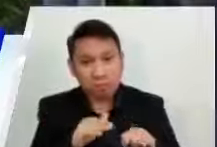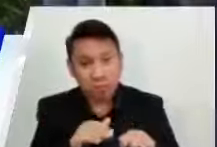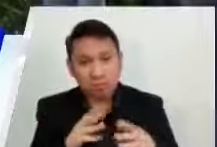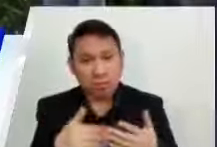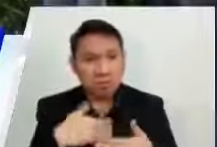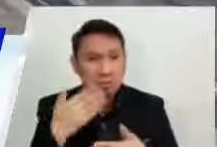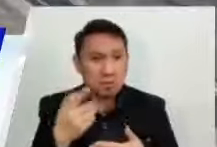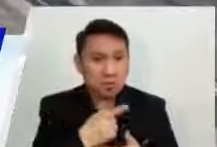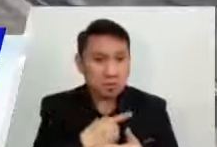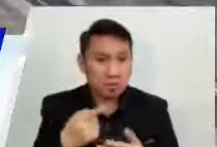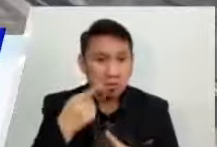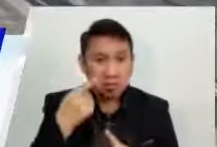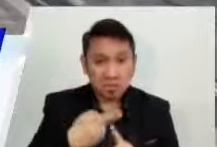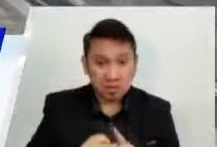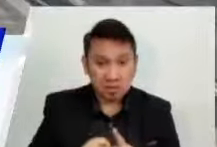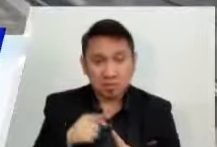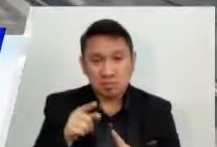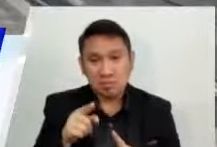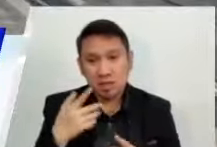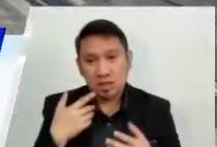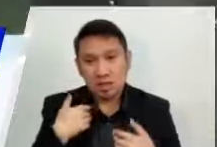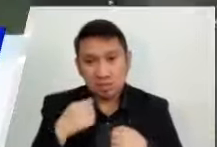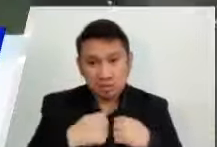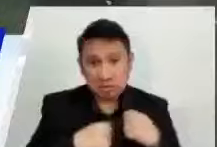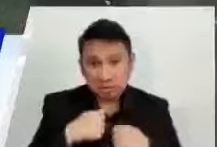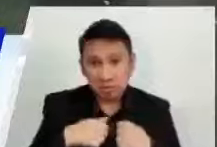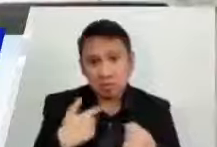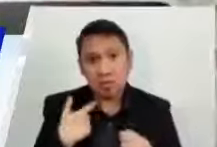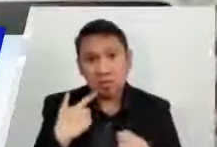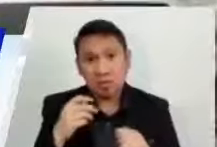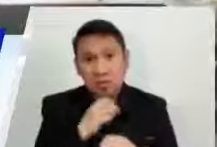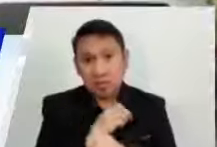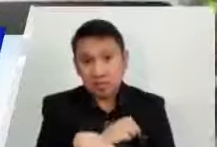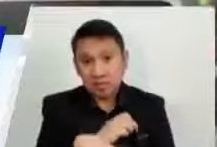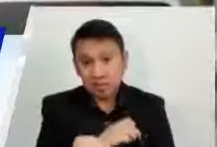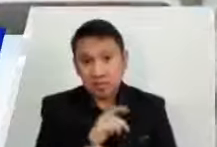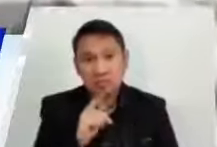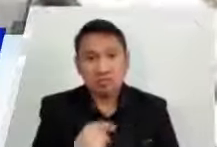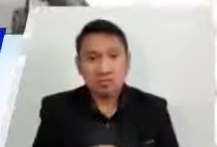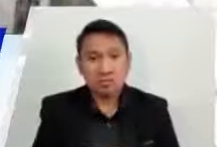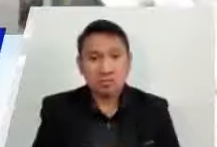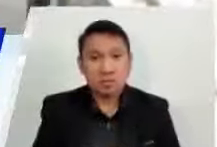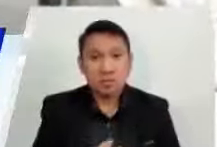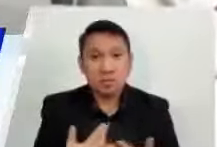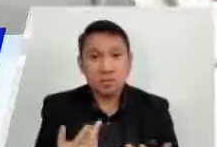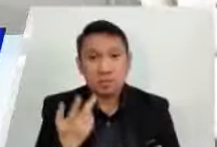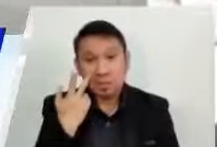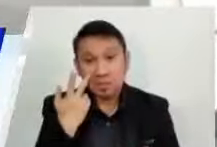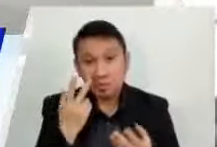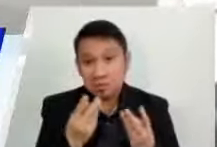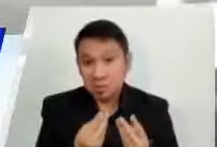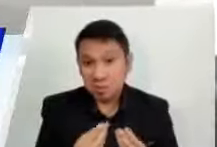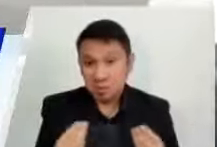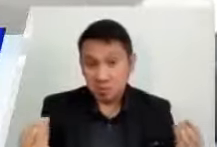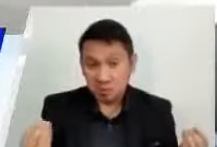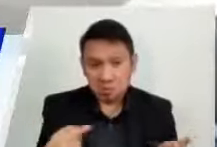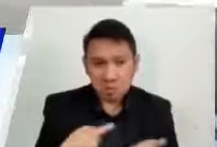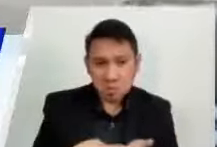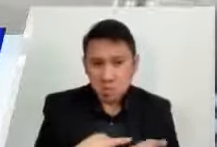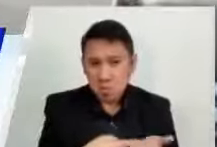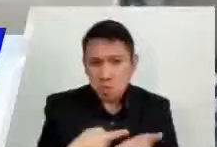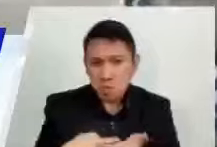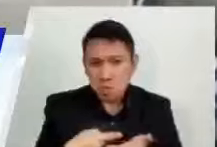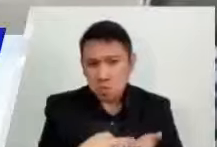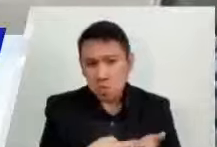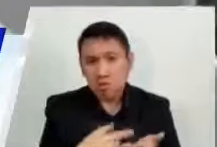ilang infrastructure pa sa EDSA ang sasailalim sa preventive maintenance. Kaya ang isa sa nakikitang solusyon na tatalakayin ng Metro Manila Council ang pag-adjust